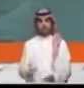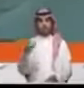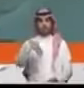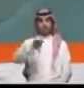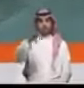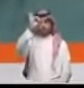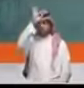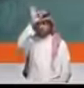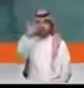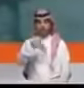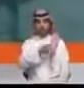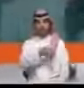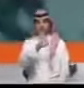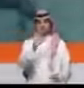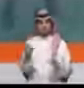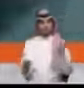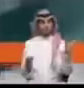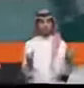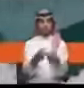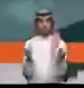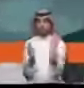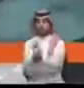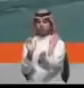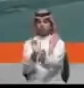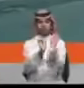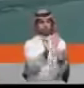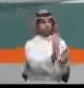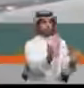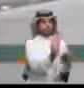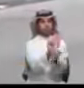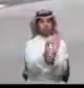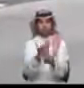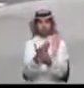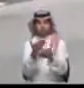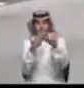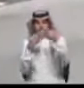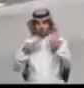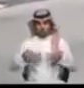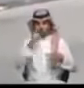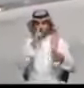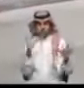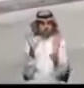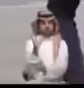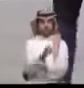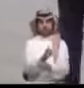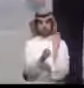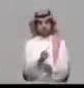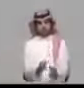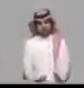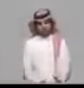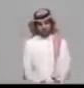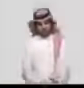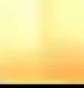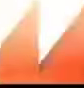الشرطة الفرنسية تعتقل العشرات في الأسبوع التاسع لاحتجاجات أصحاب السترات الصفراء.